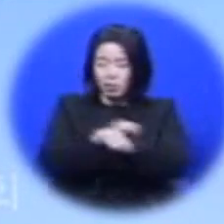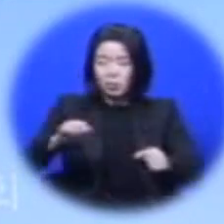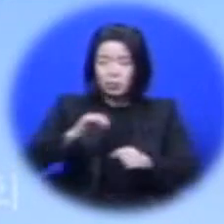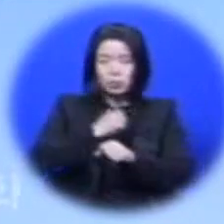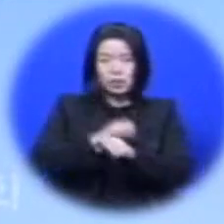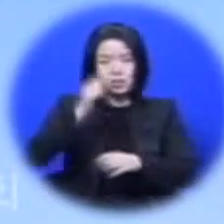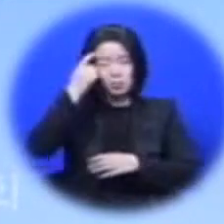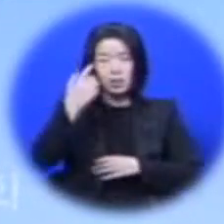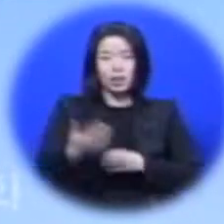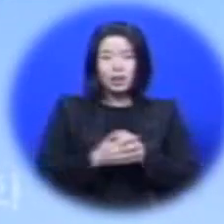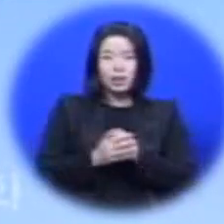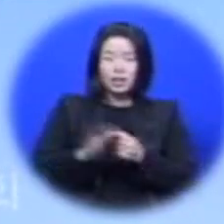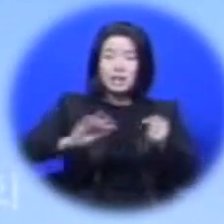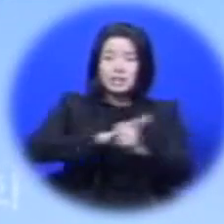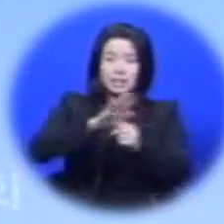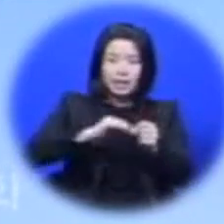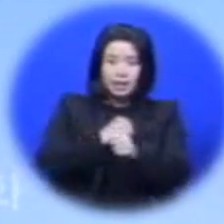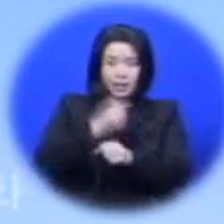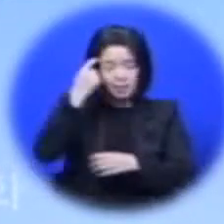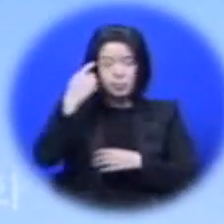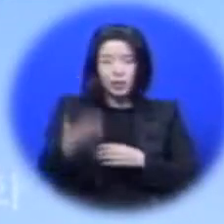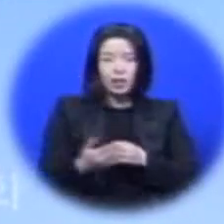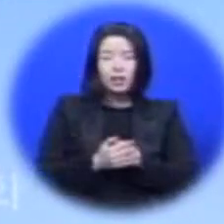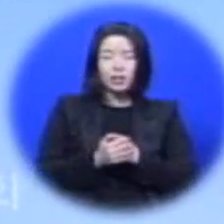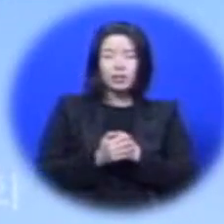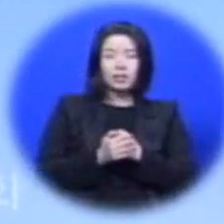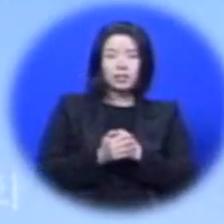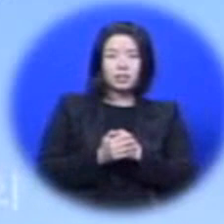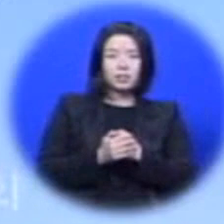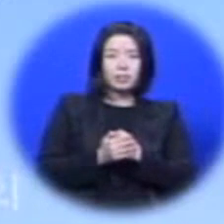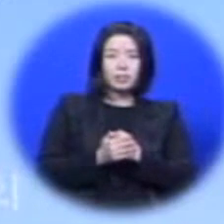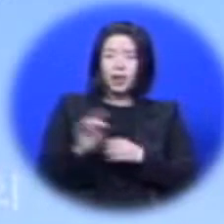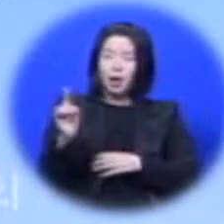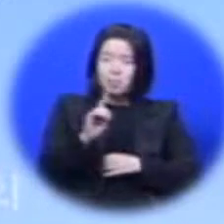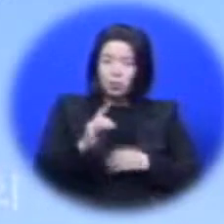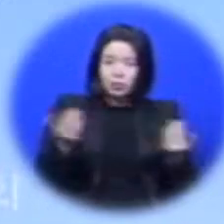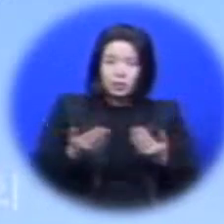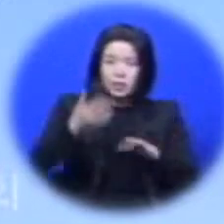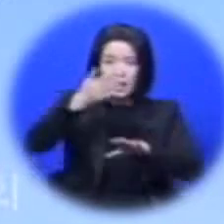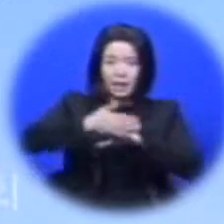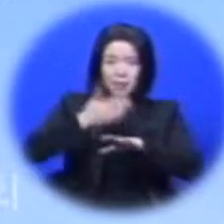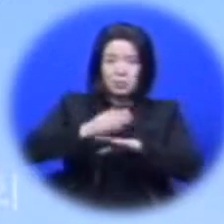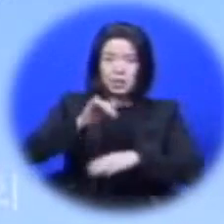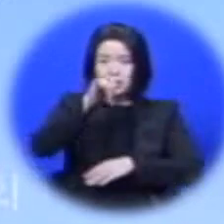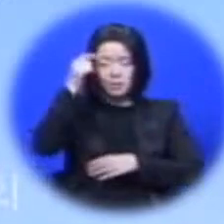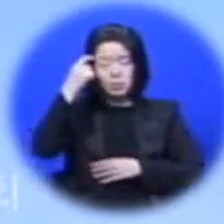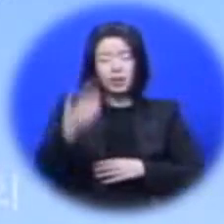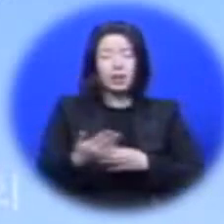용서했습니까? 사랑했습니까? 모든 일에 감사했습니까?